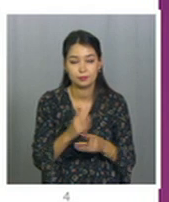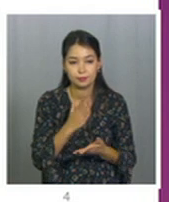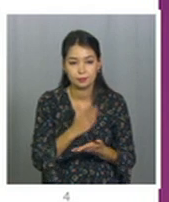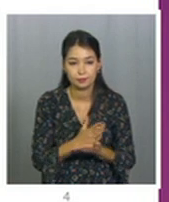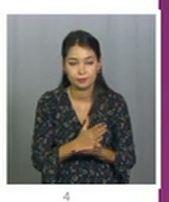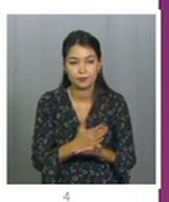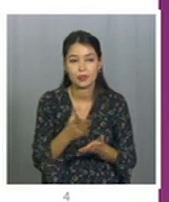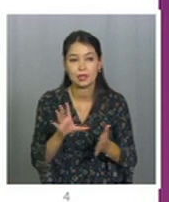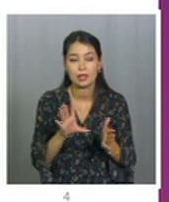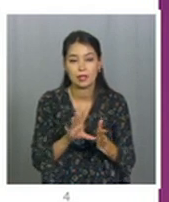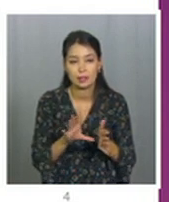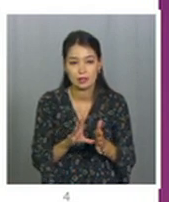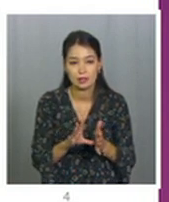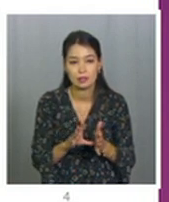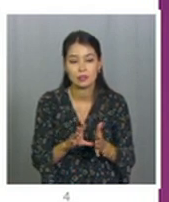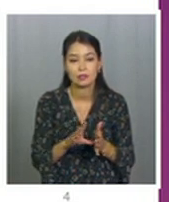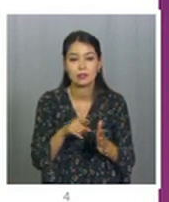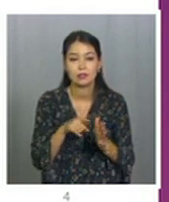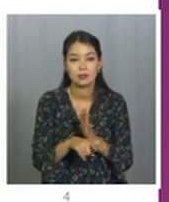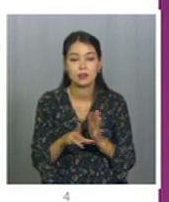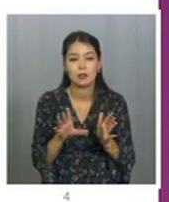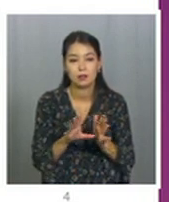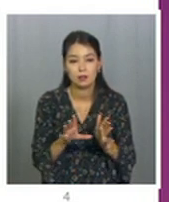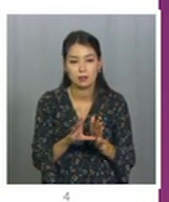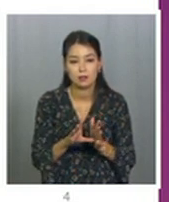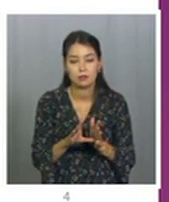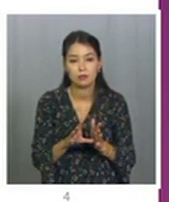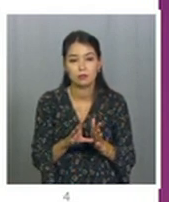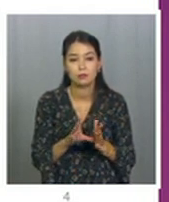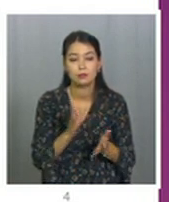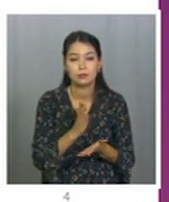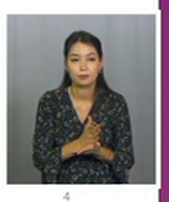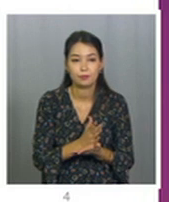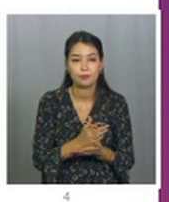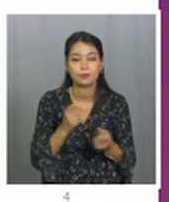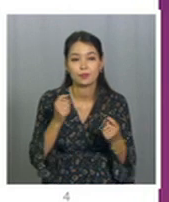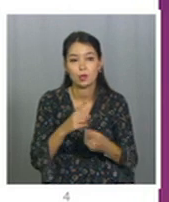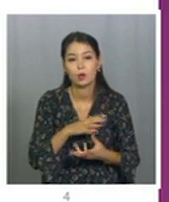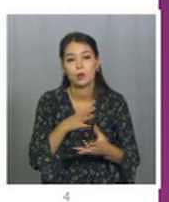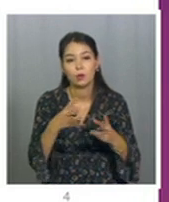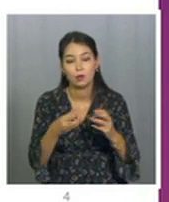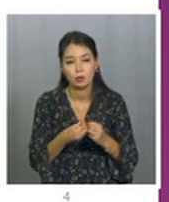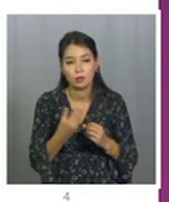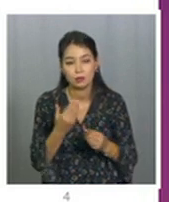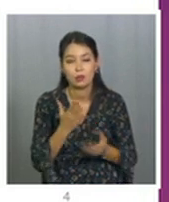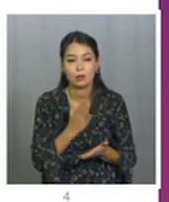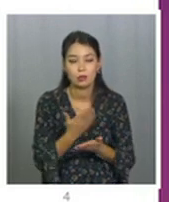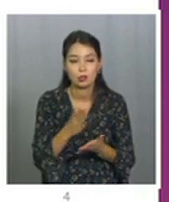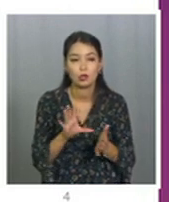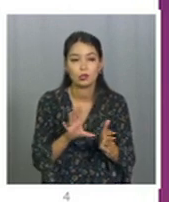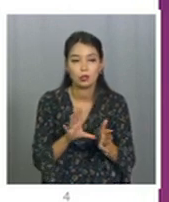диэлектрик өз кезегінде электр тоғын өткізбейді. Нәтижесінде бізде шығатын қорытынды тұрақты тоқ